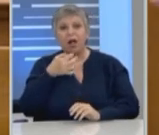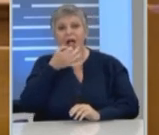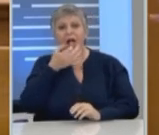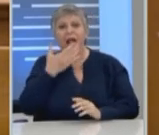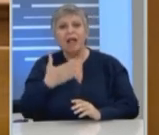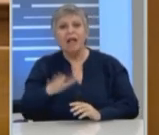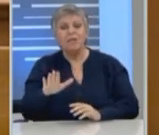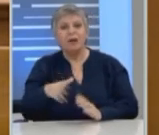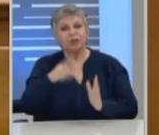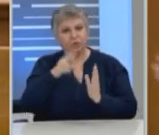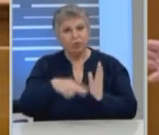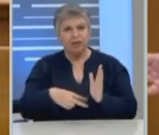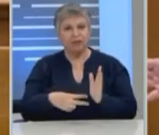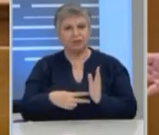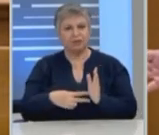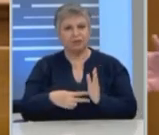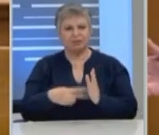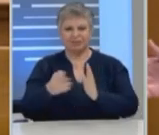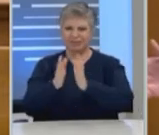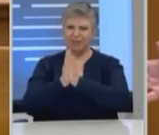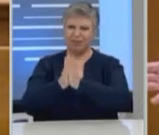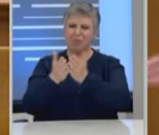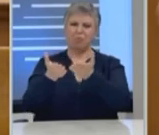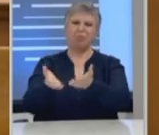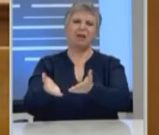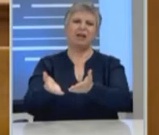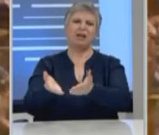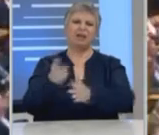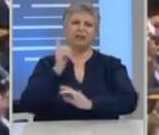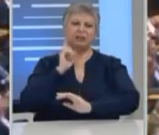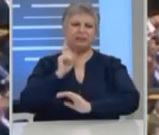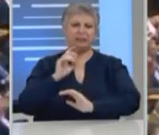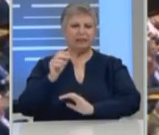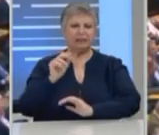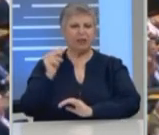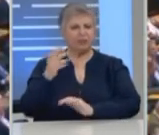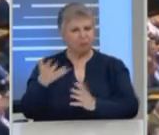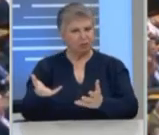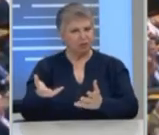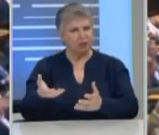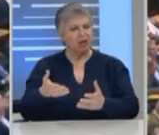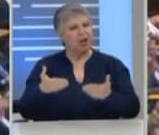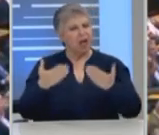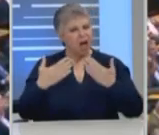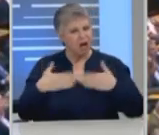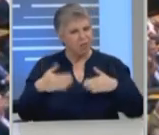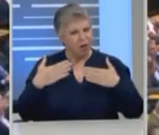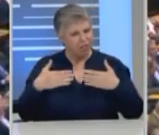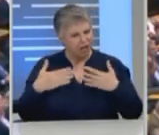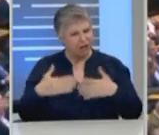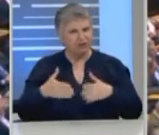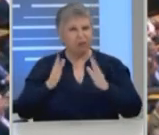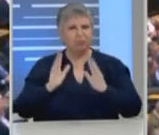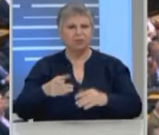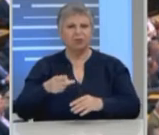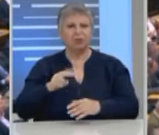Χαλαρώστε, κάντε κυρία Βούλτευση. Χαλαρώστε, κυρία Βούλτευση. Επιχειρήματα λέμε, θα αντικρούσετε αν έχετε ησυχία. Τη δυνατότητα.